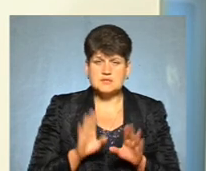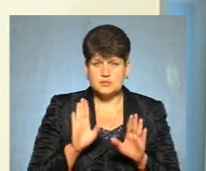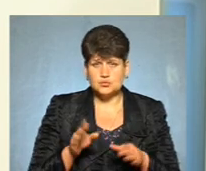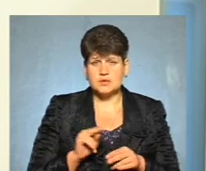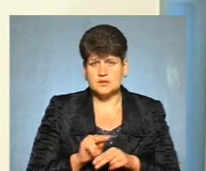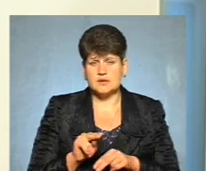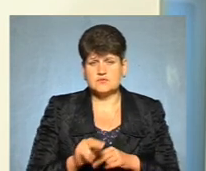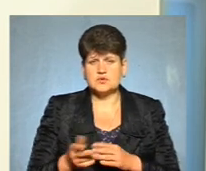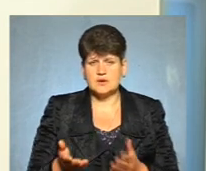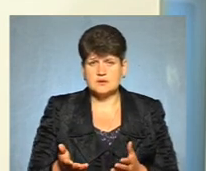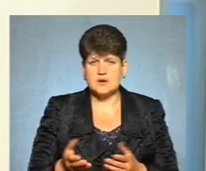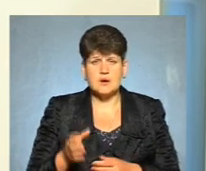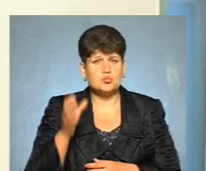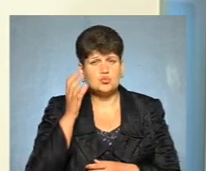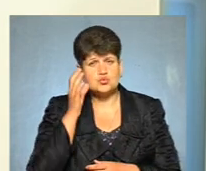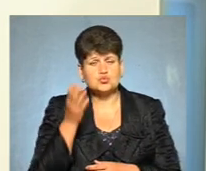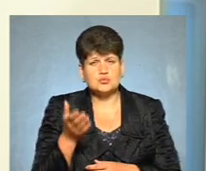бо послухати,